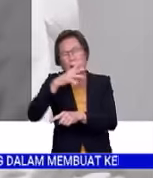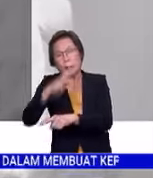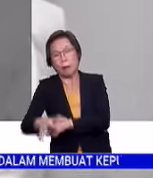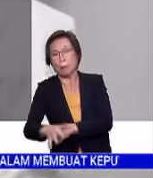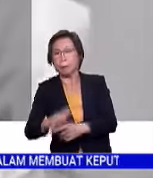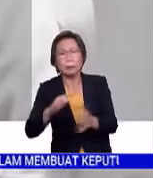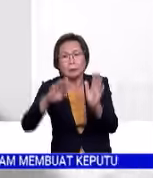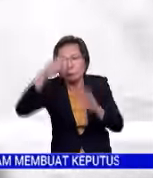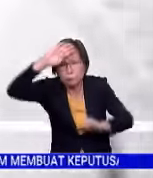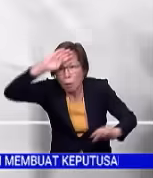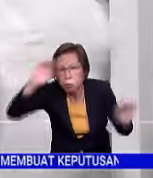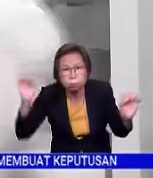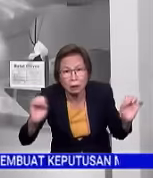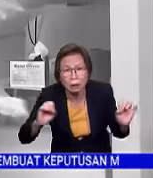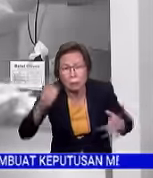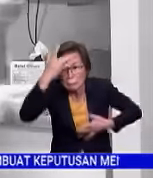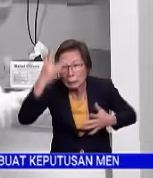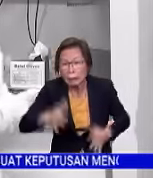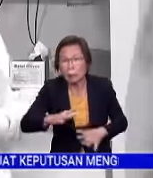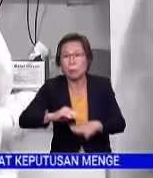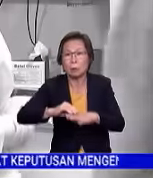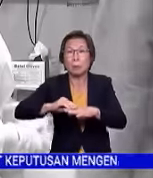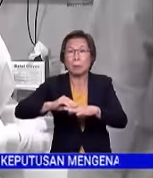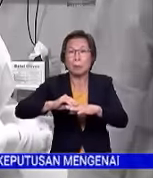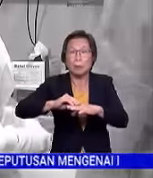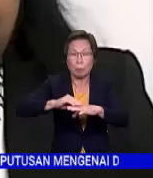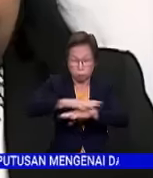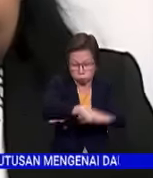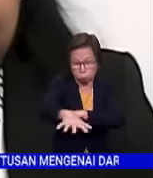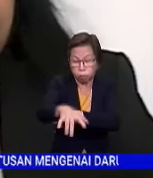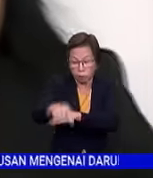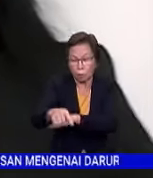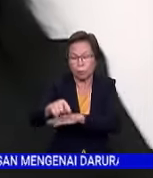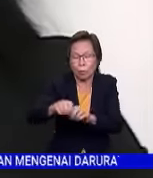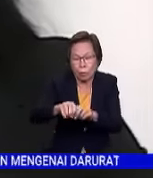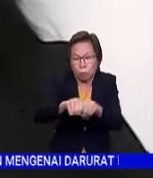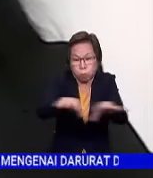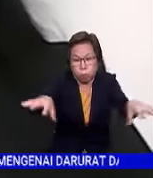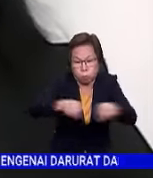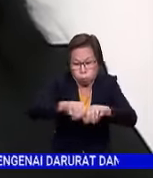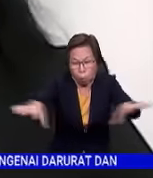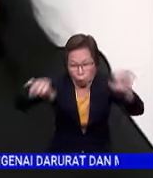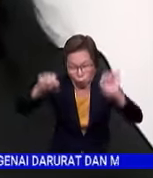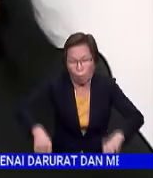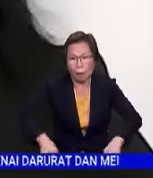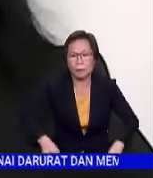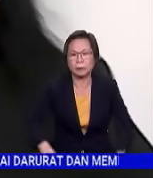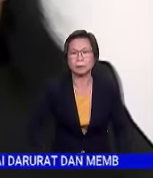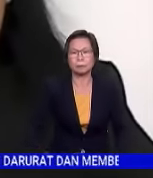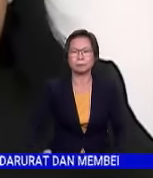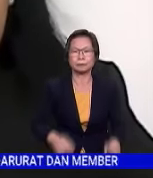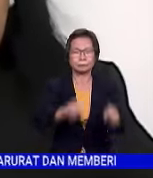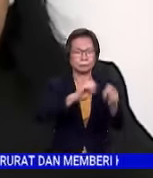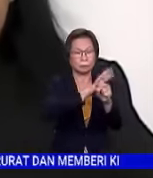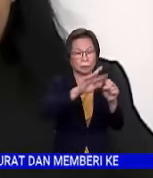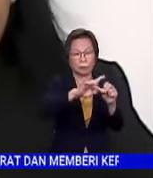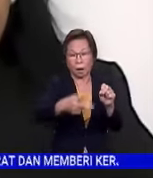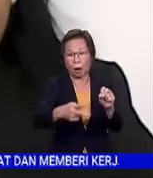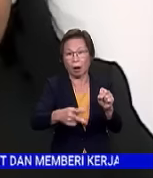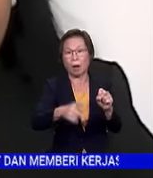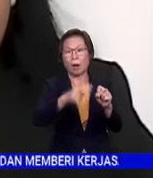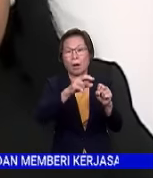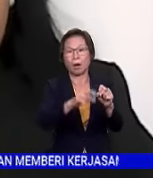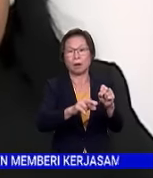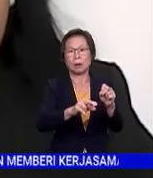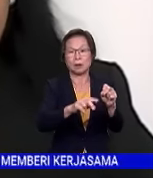bergejala, namun pesakit yang dijangkiti varian ini mampu menyebarkan jangkitan. Mutasi yang terdapat pada RBD, pada